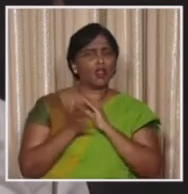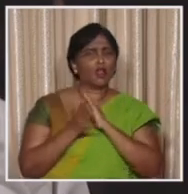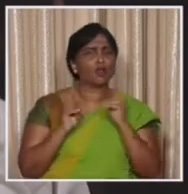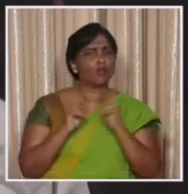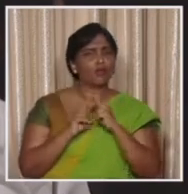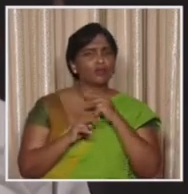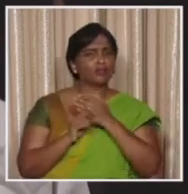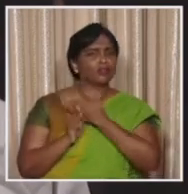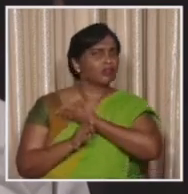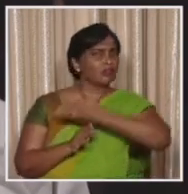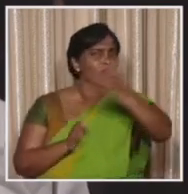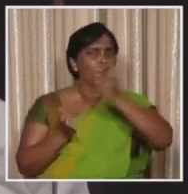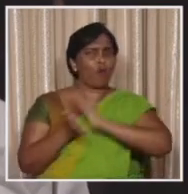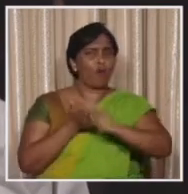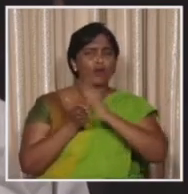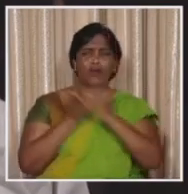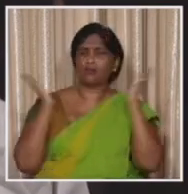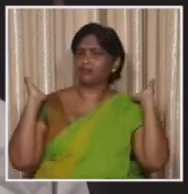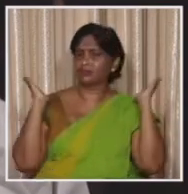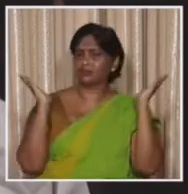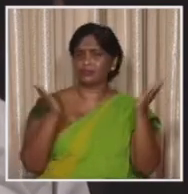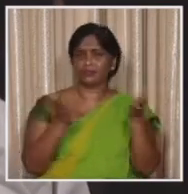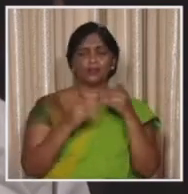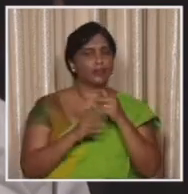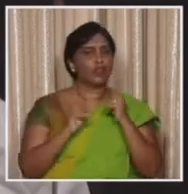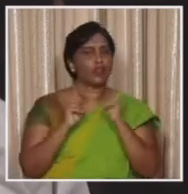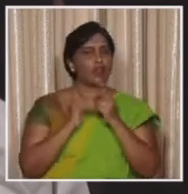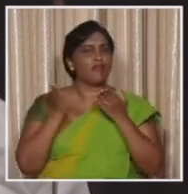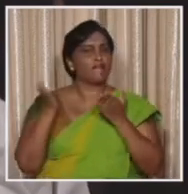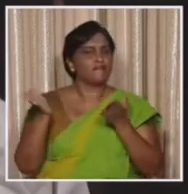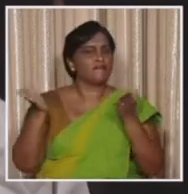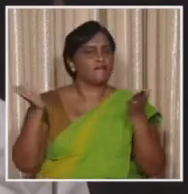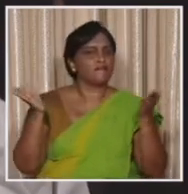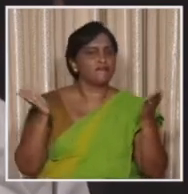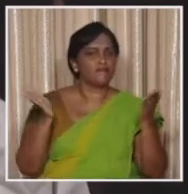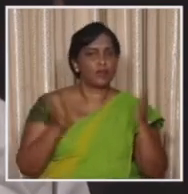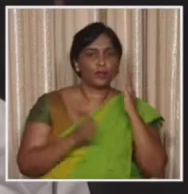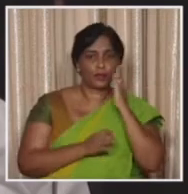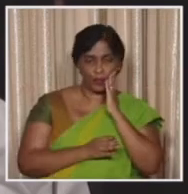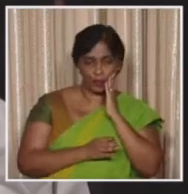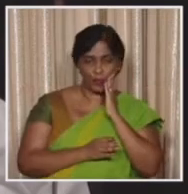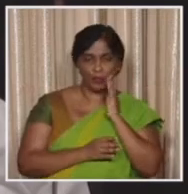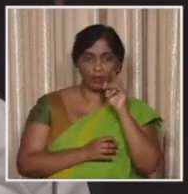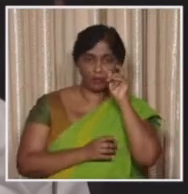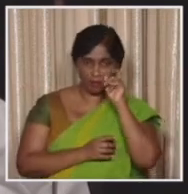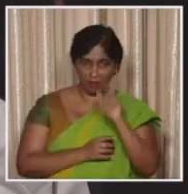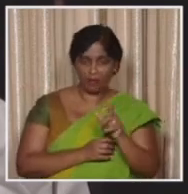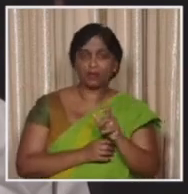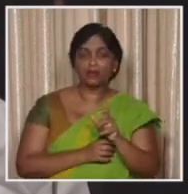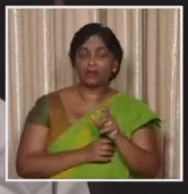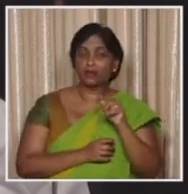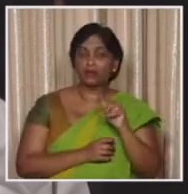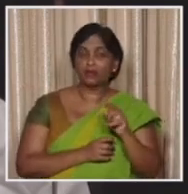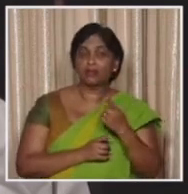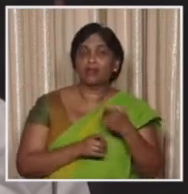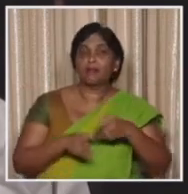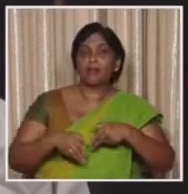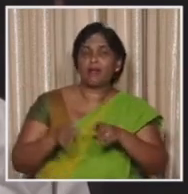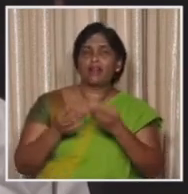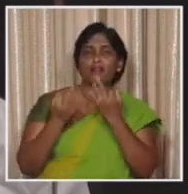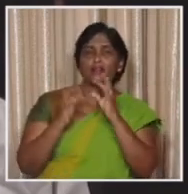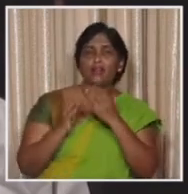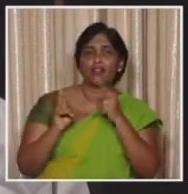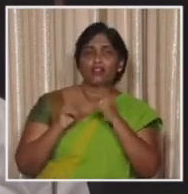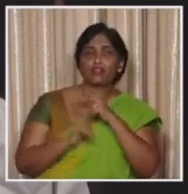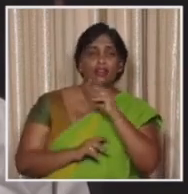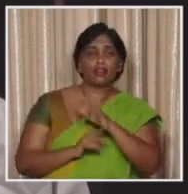alle dikata mati ini restoran, eh hamu restoran tegak toilet teri no. Dah sudah dekde, abis balan none. Nikam pahre toilet tak khadra dene.